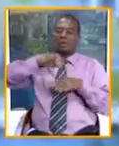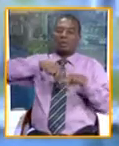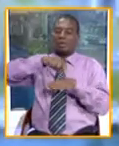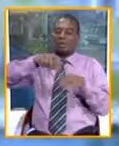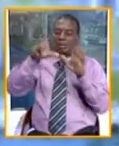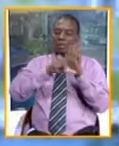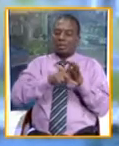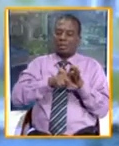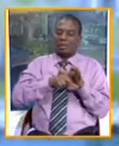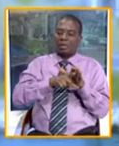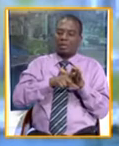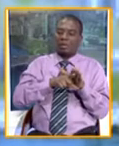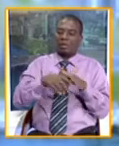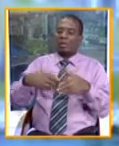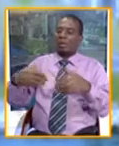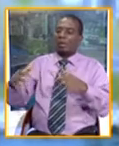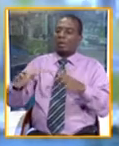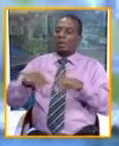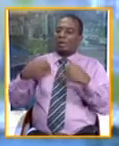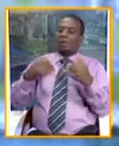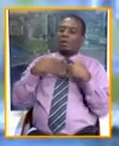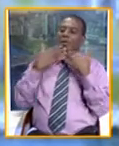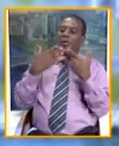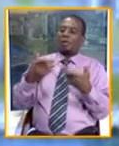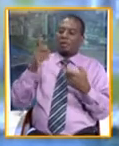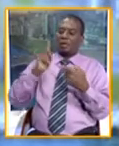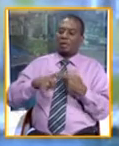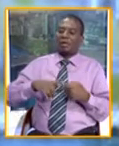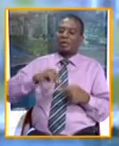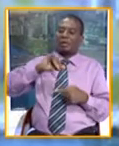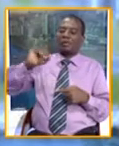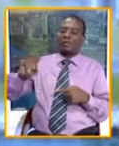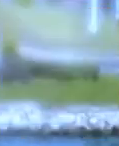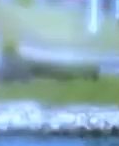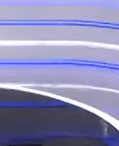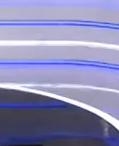Et c'est la fin de ce journal. Merci de nous avoir suivis.